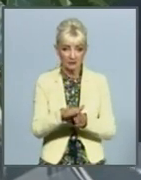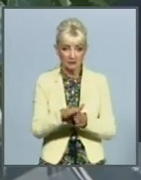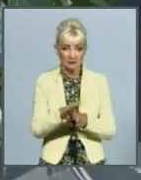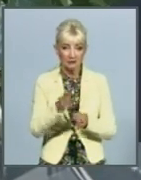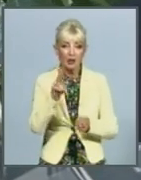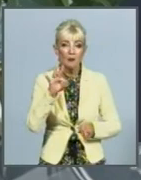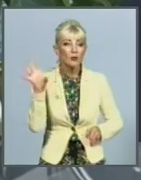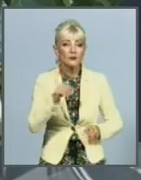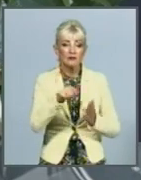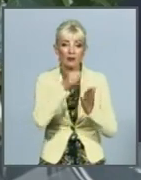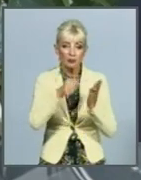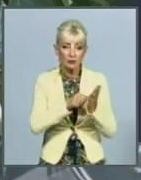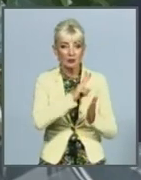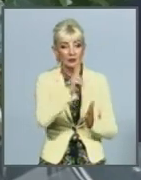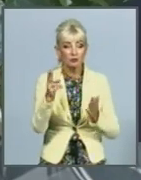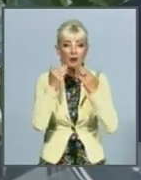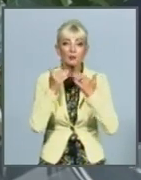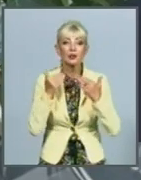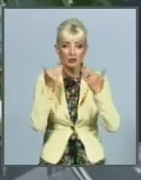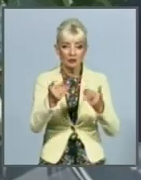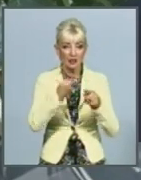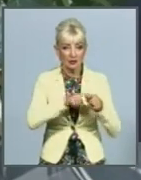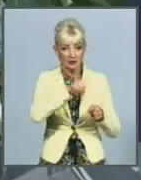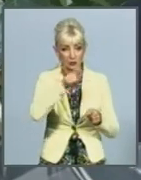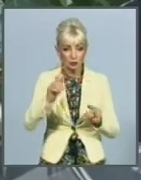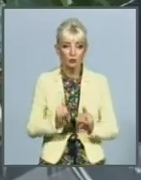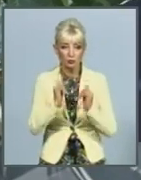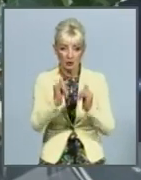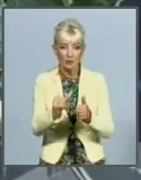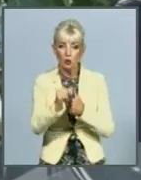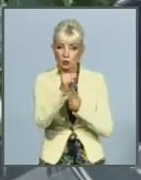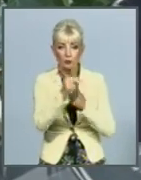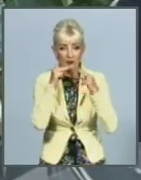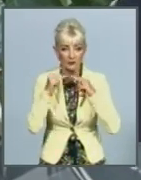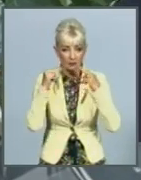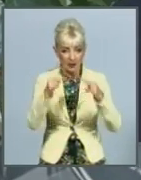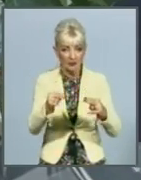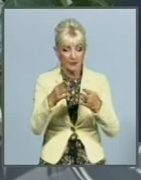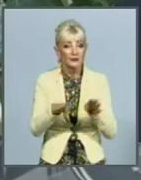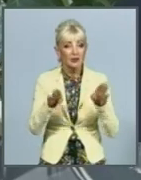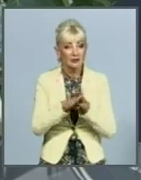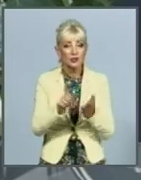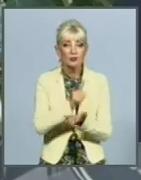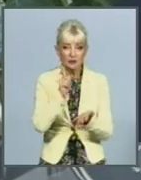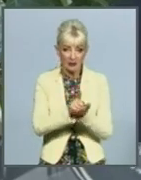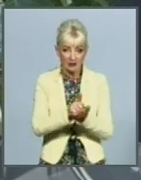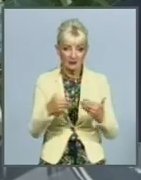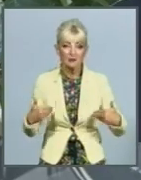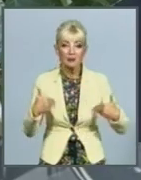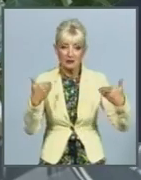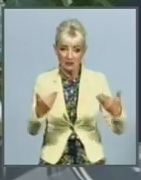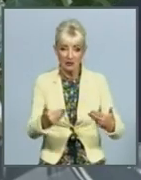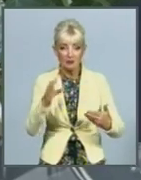по всем вопросам, по которым обращаются эти люди, уделяем особое внимание. Также обязательно поздравляем